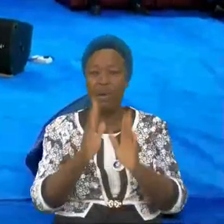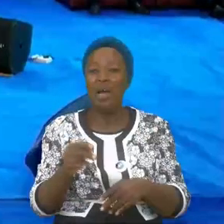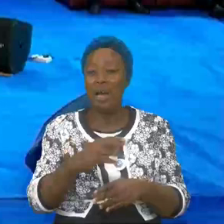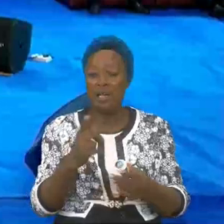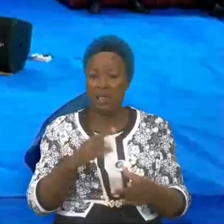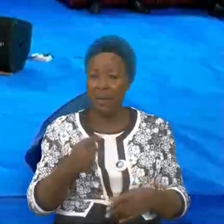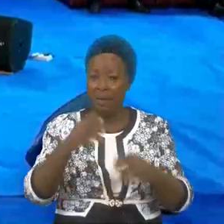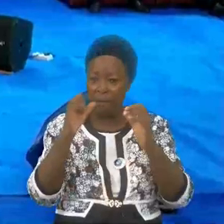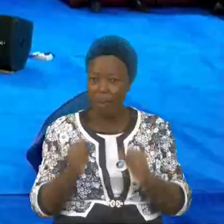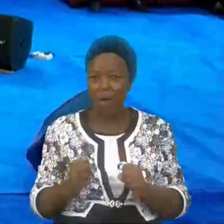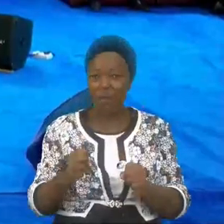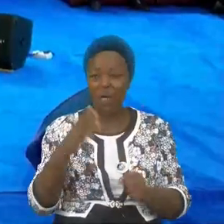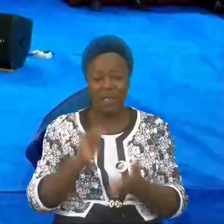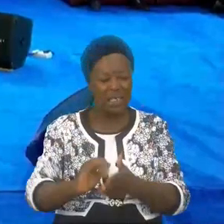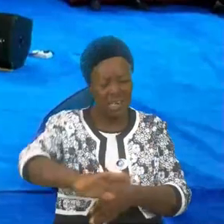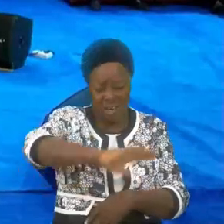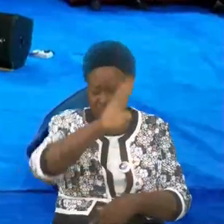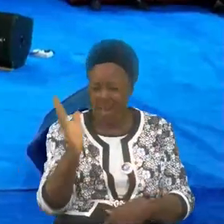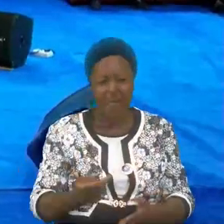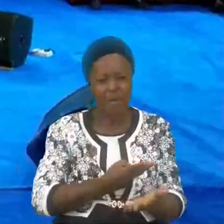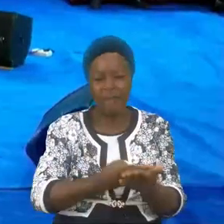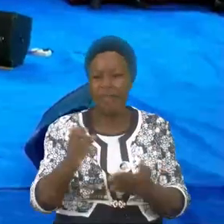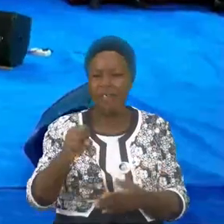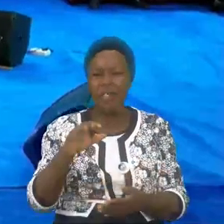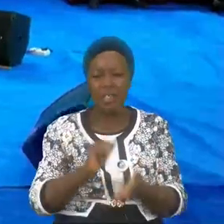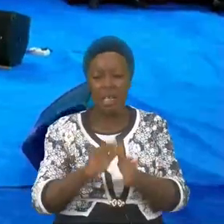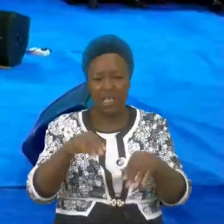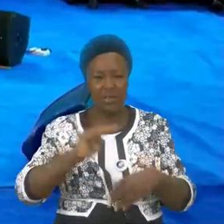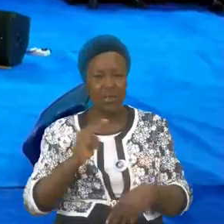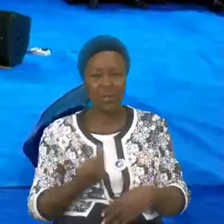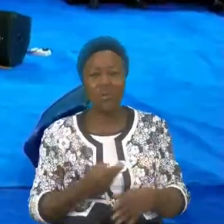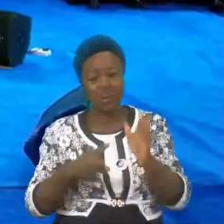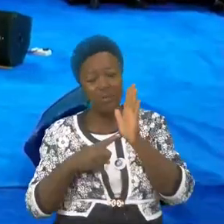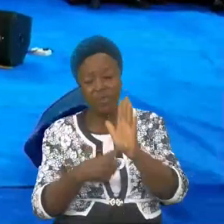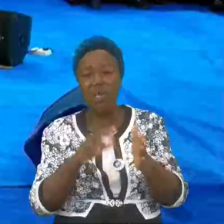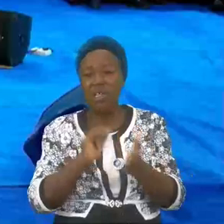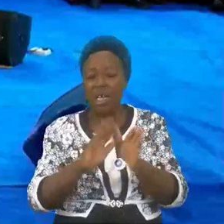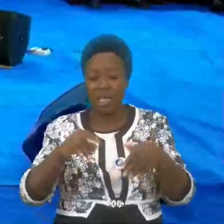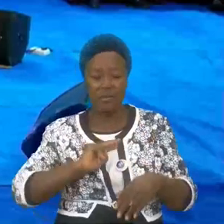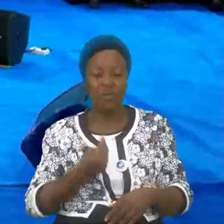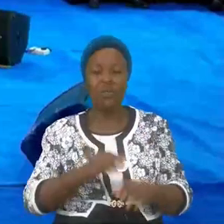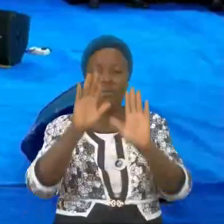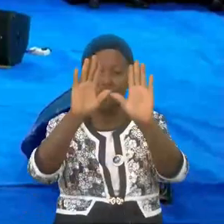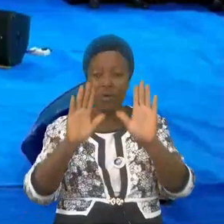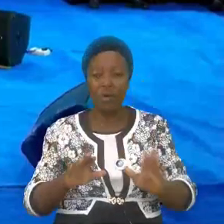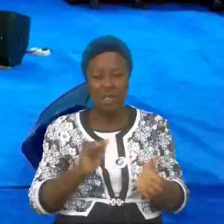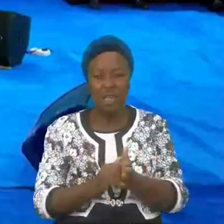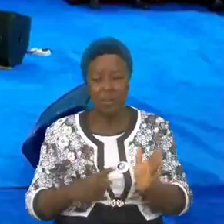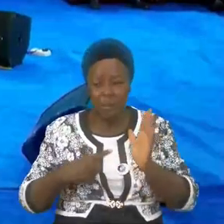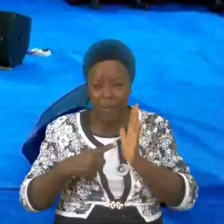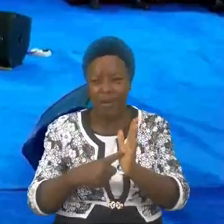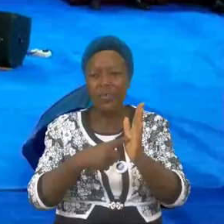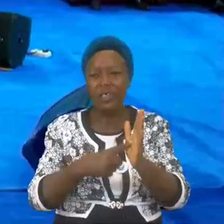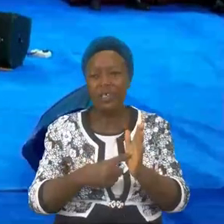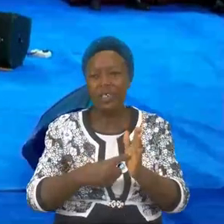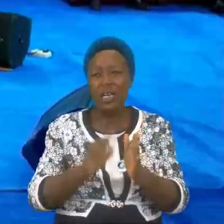la puissance qui ne joue jamais, qui nous donne la révélation, qui nous donne les miracles, qui